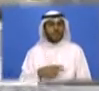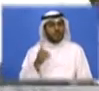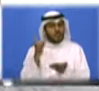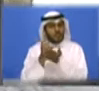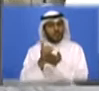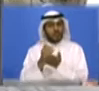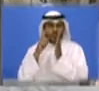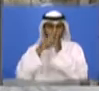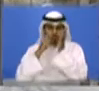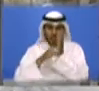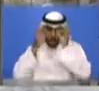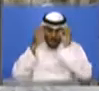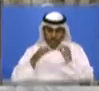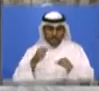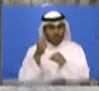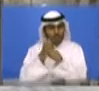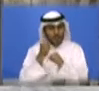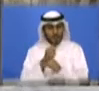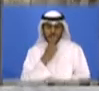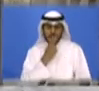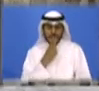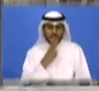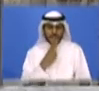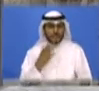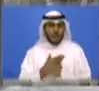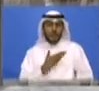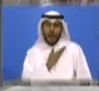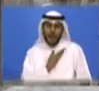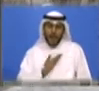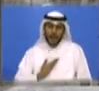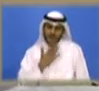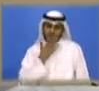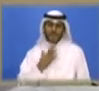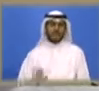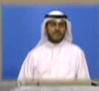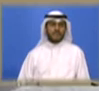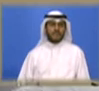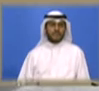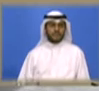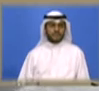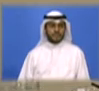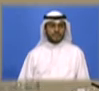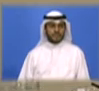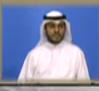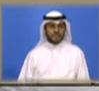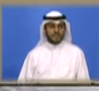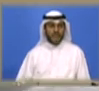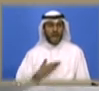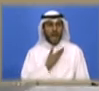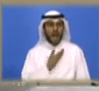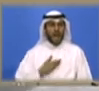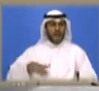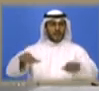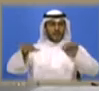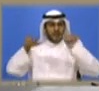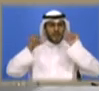أنظمة إدارية وغيرها من استخراج تراخيص الحج. مع فور انتهاء مناسك الحج وموسم